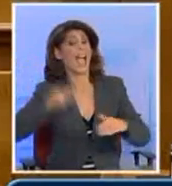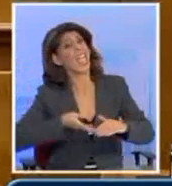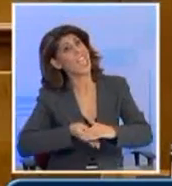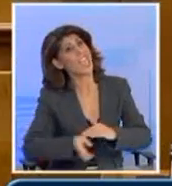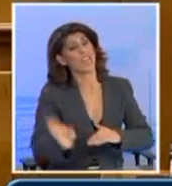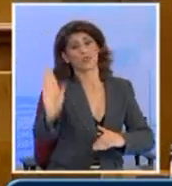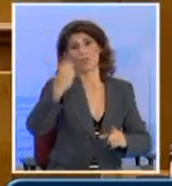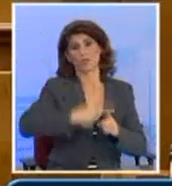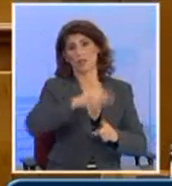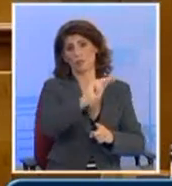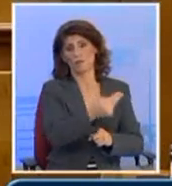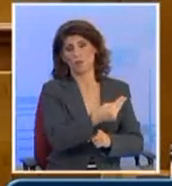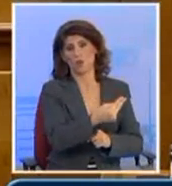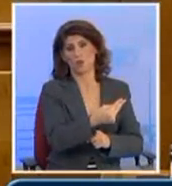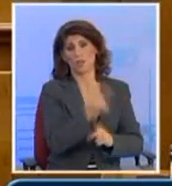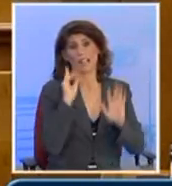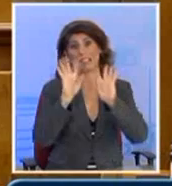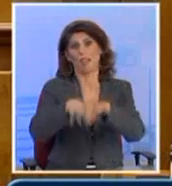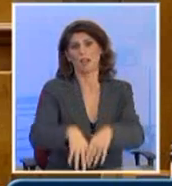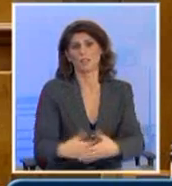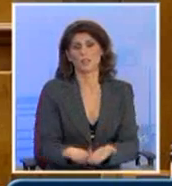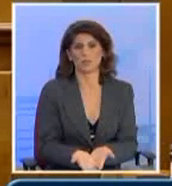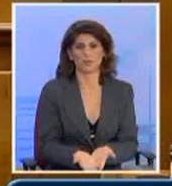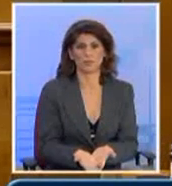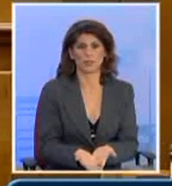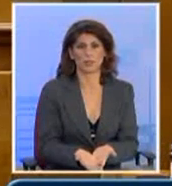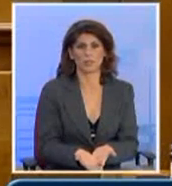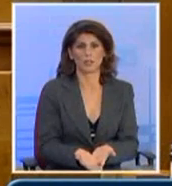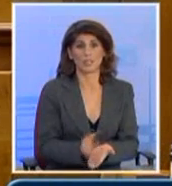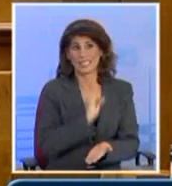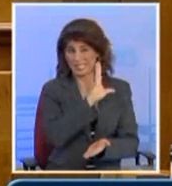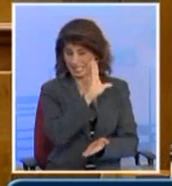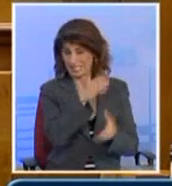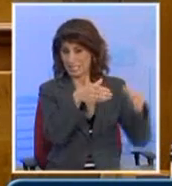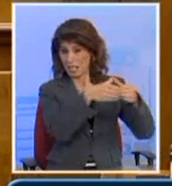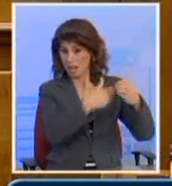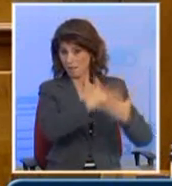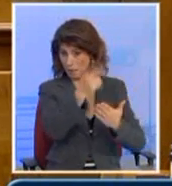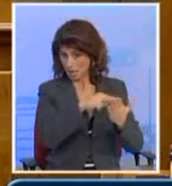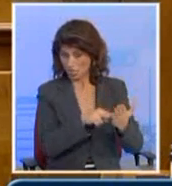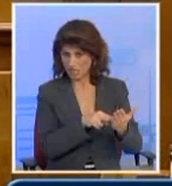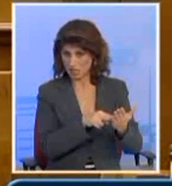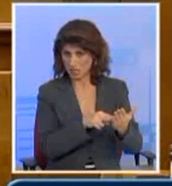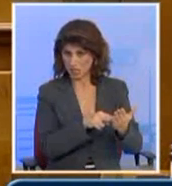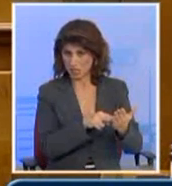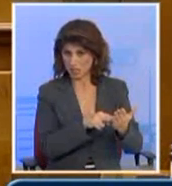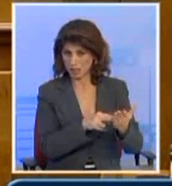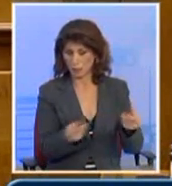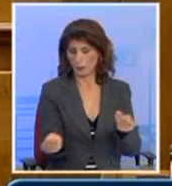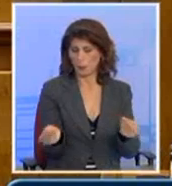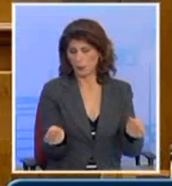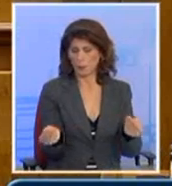Ελλάδας από το ευρώ και της κατάρρευσης? Ξένοι κύκλοι, εφημερίδες, σπεκουλαδόροι